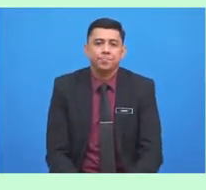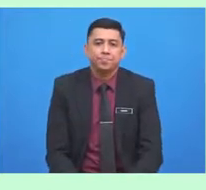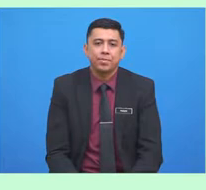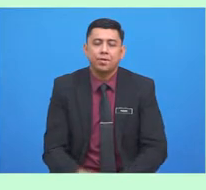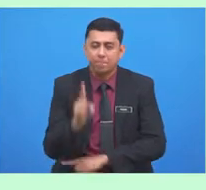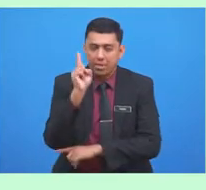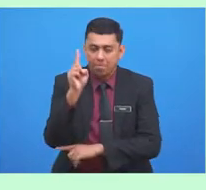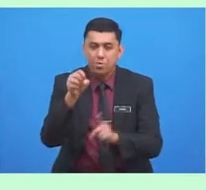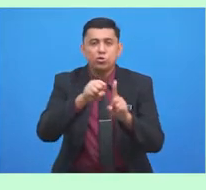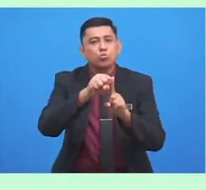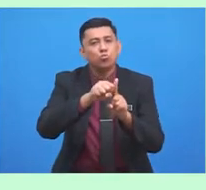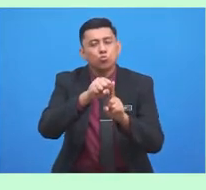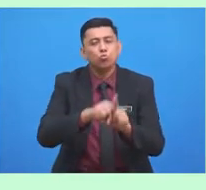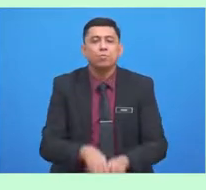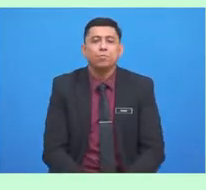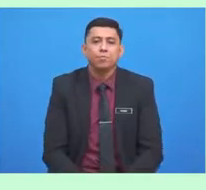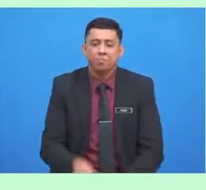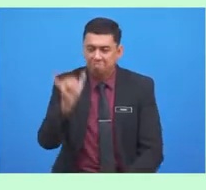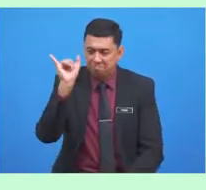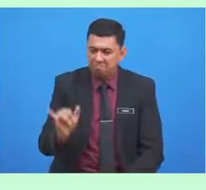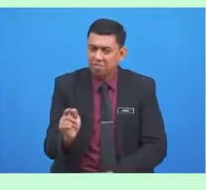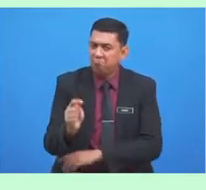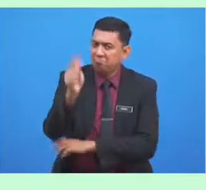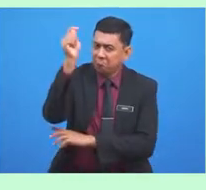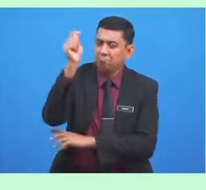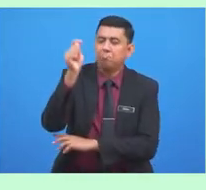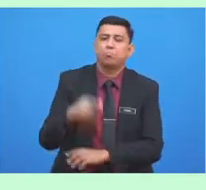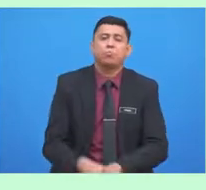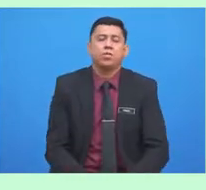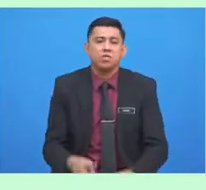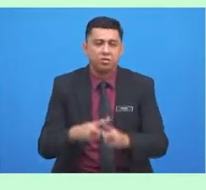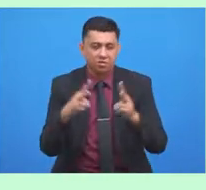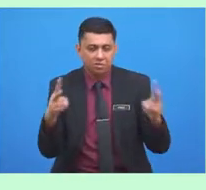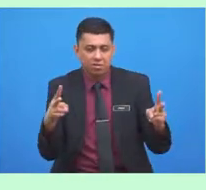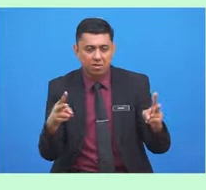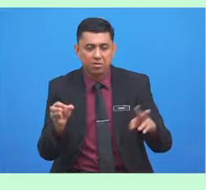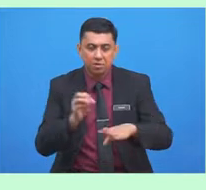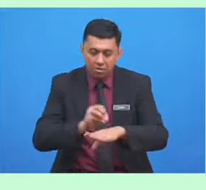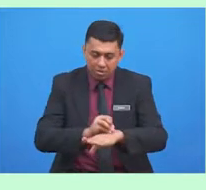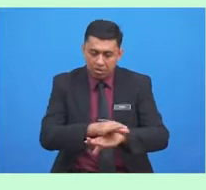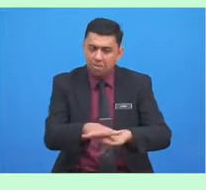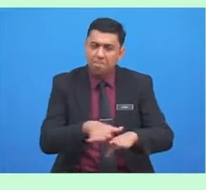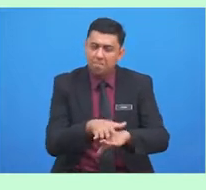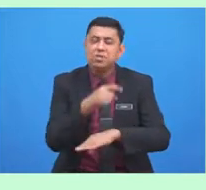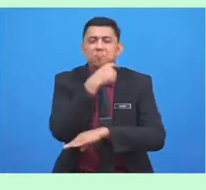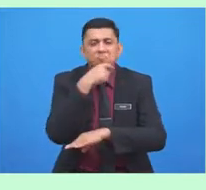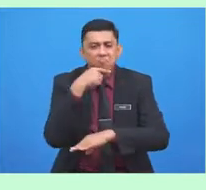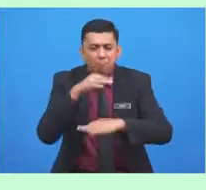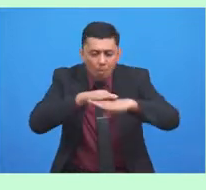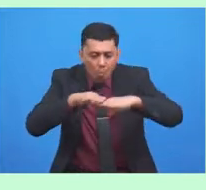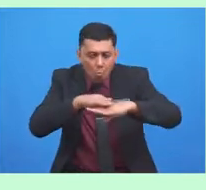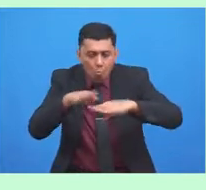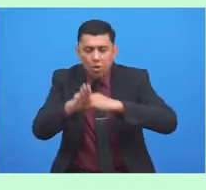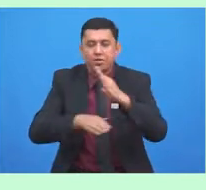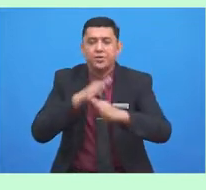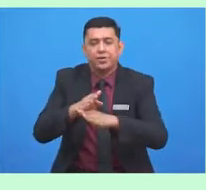Faktor pertama ialah suhu, iaitu suhu yang tinggi amat mempengaruhi kadar sejatan di permukaan bumi.